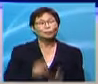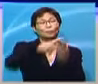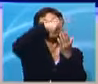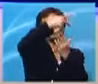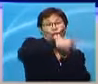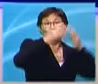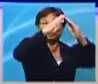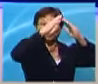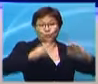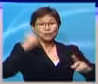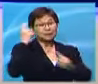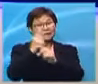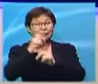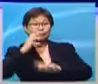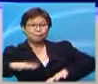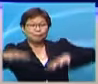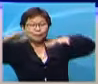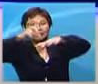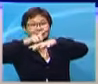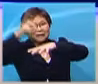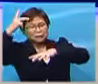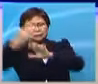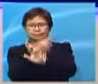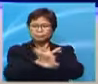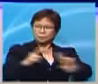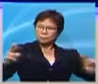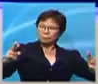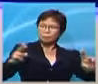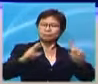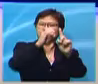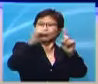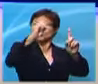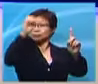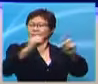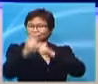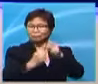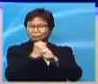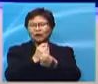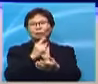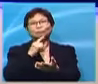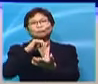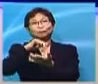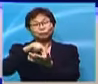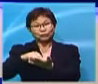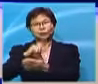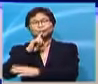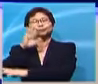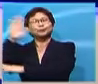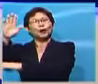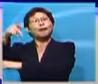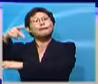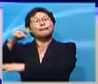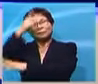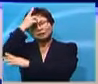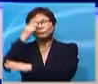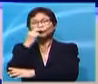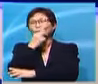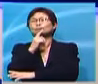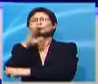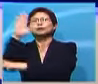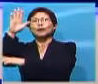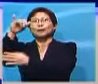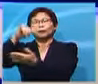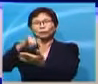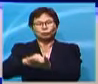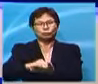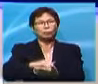projek rumah kekal Banji rkb di Kelantan dijangka siap sepenuhnya tahun ini jaminan itu diberikan Perdana Menteri Datuk Seri Najib t Razak